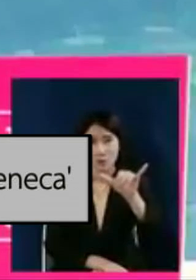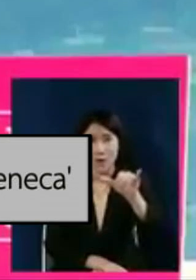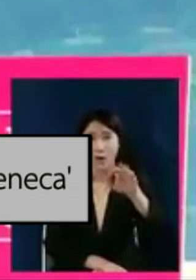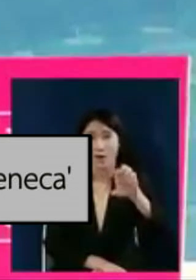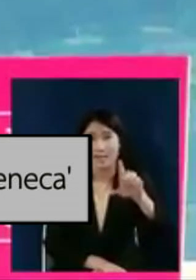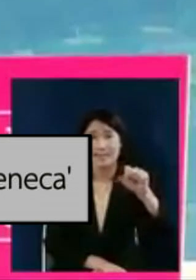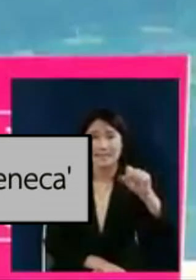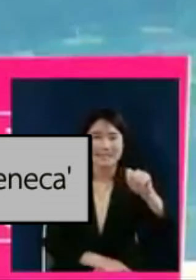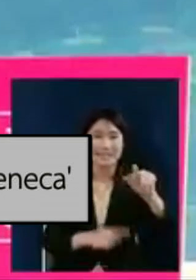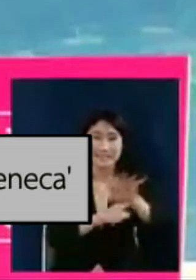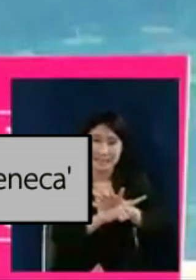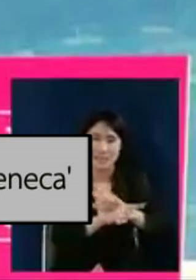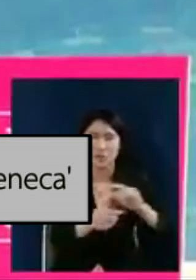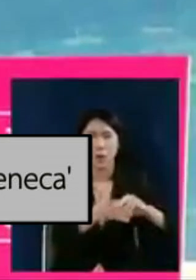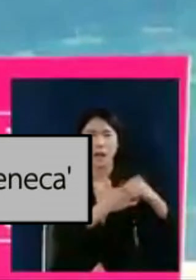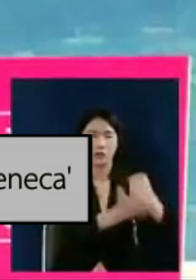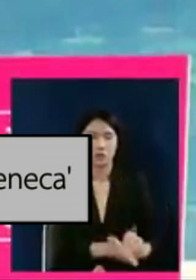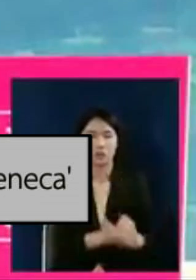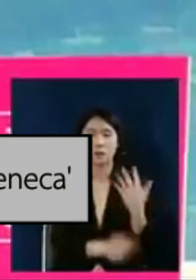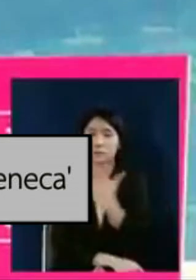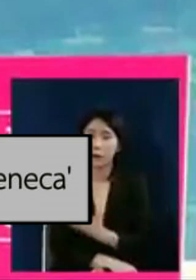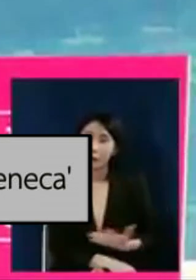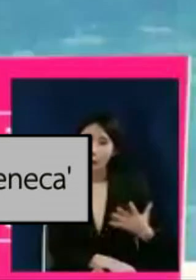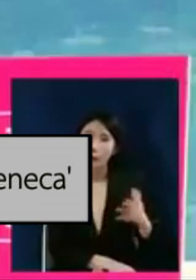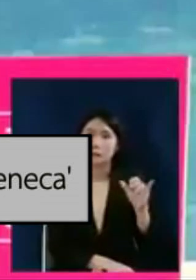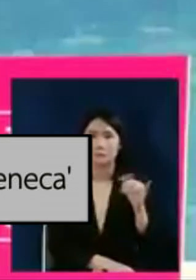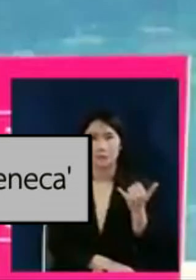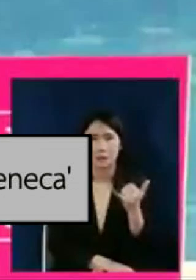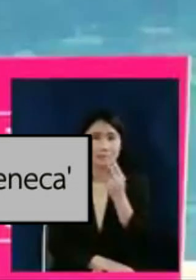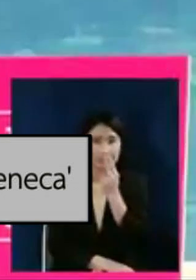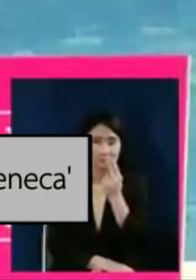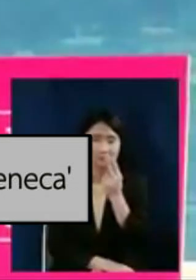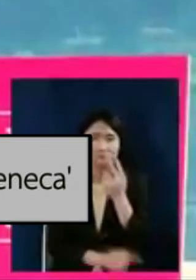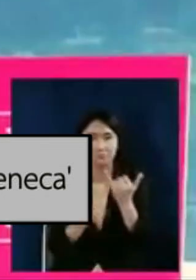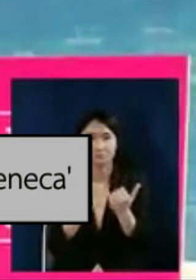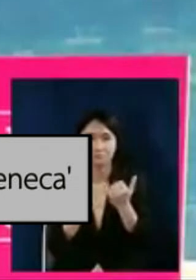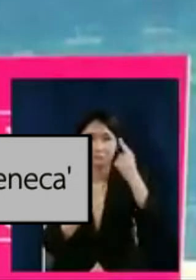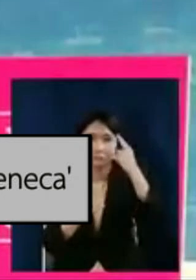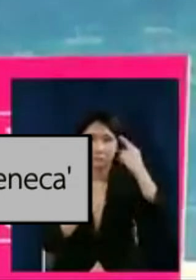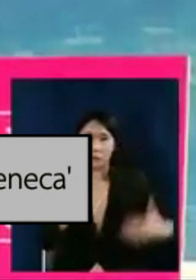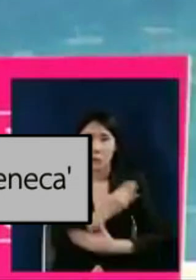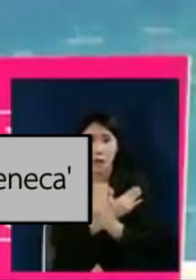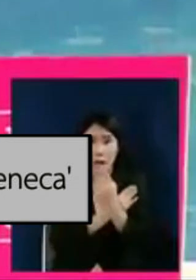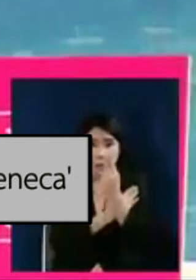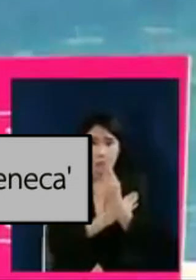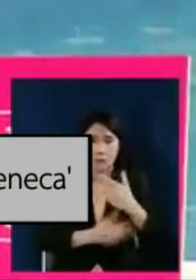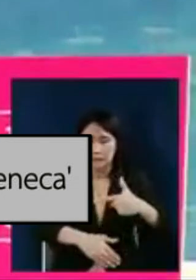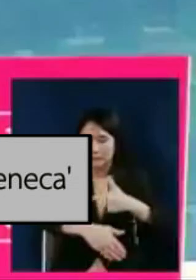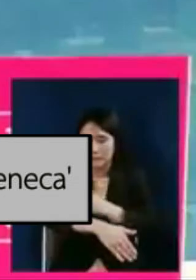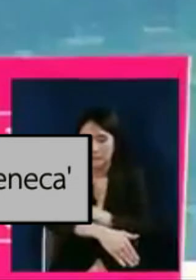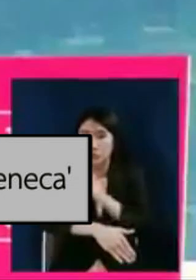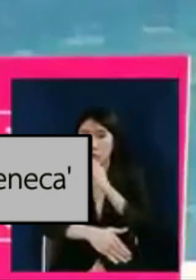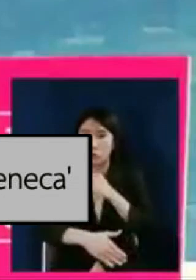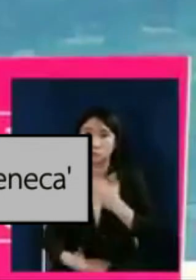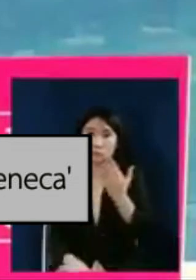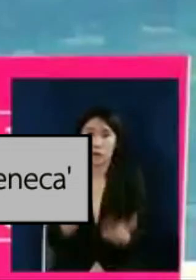ให้ใบอ่ะหนูเป็นตัวสร้างโปรตีนขึ้นมาเพราะขั้นตอนต่างๆมันจะขึ้นอยู่กับสารกระตุ้นภูมิต้านทาน